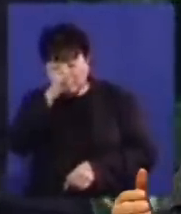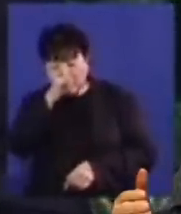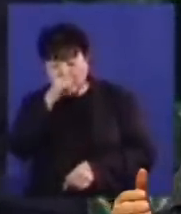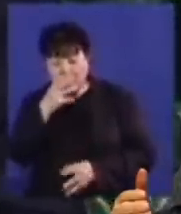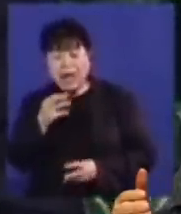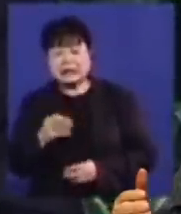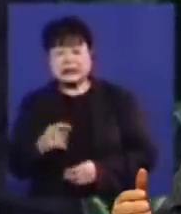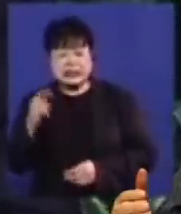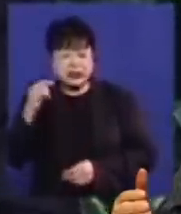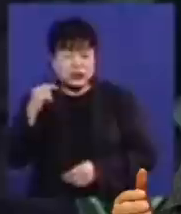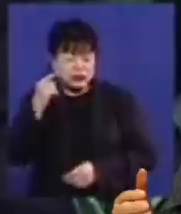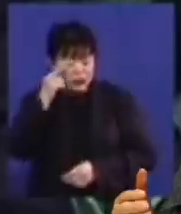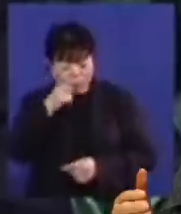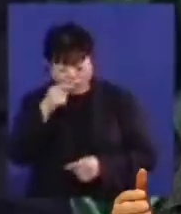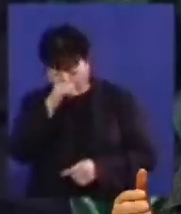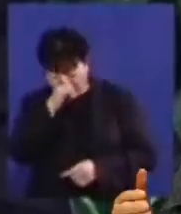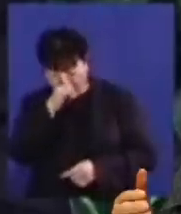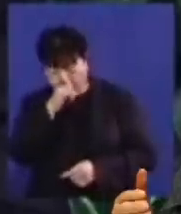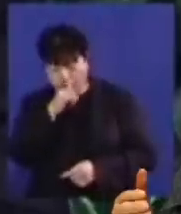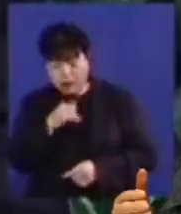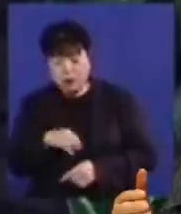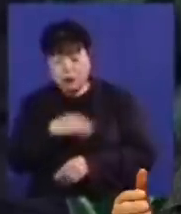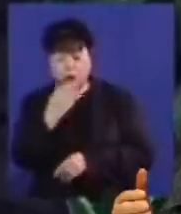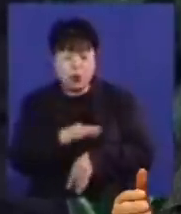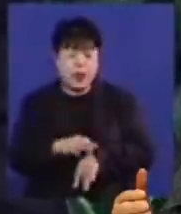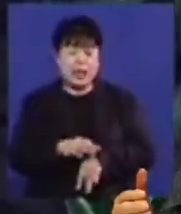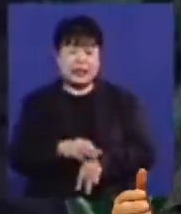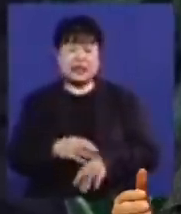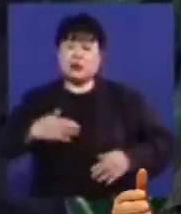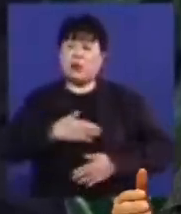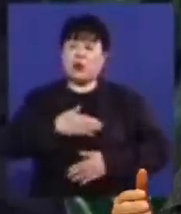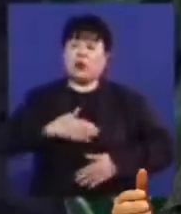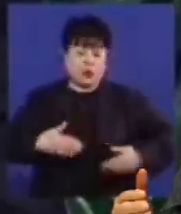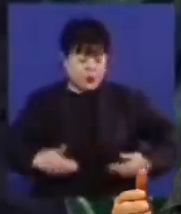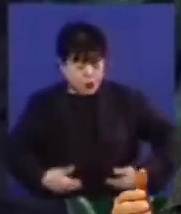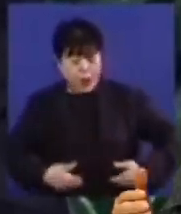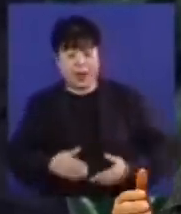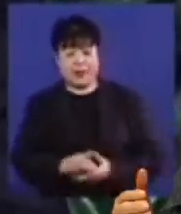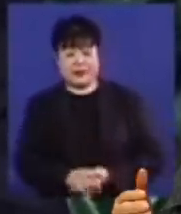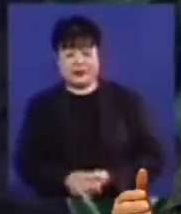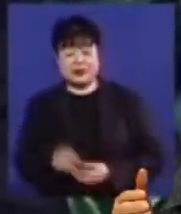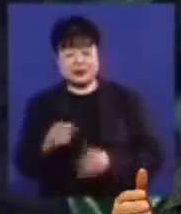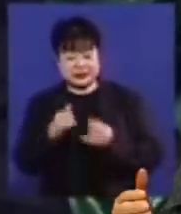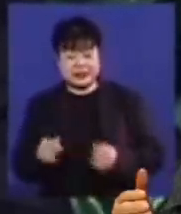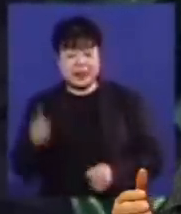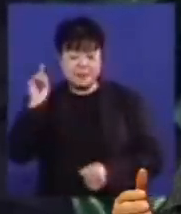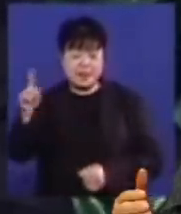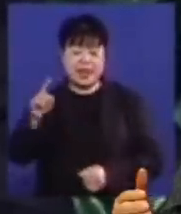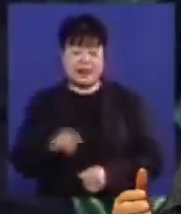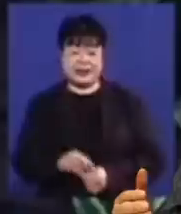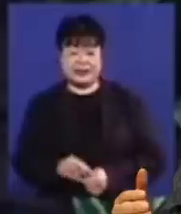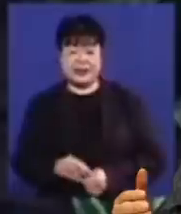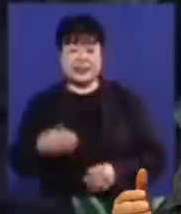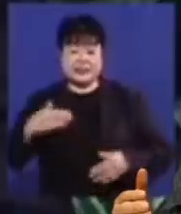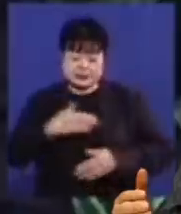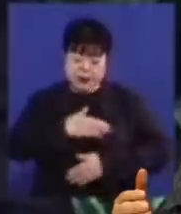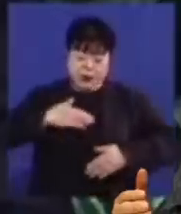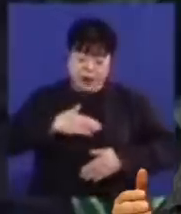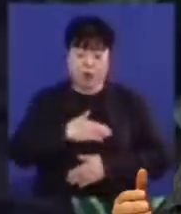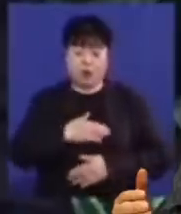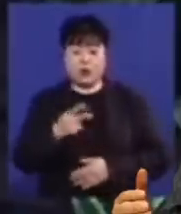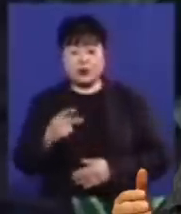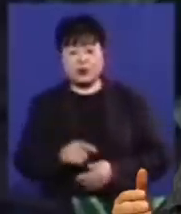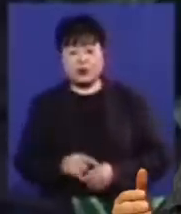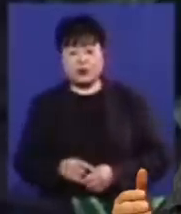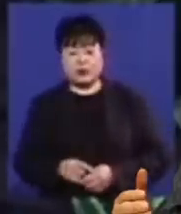사람 차이는 있겠지만 모두 다 몸에 때가 붙기 때문에 목욕은 해야 돼요. 어떠한 사람은 매일같이 샤워를 하고 또